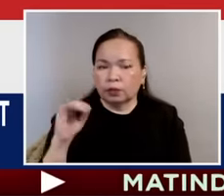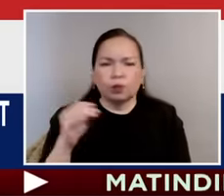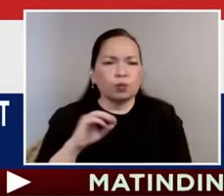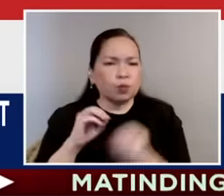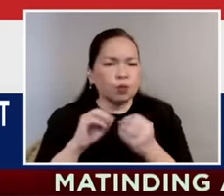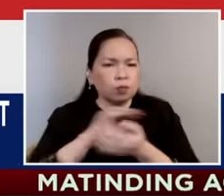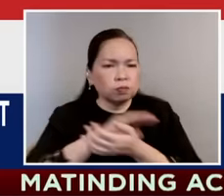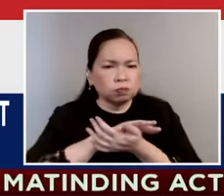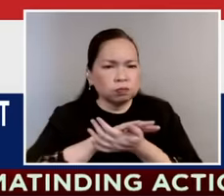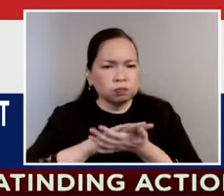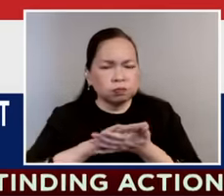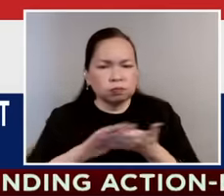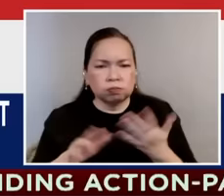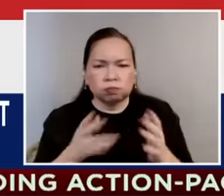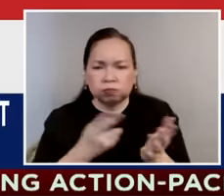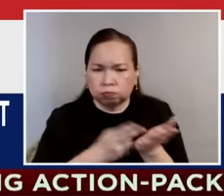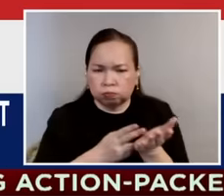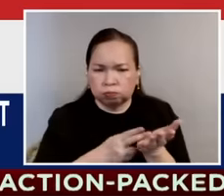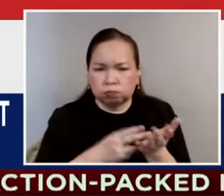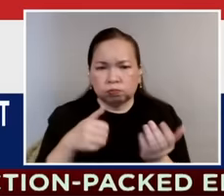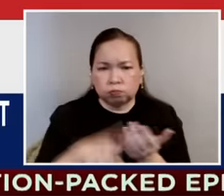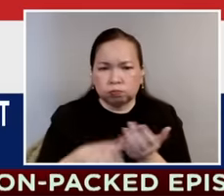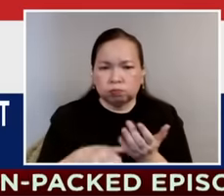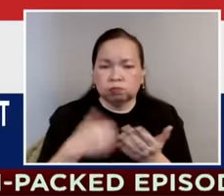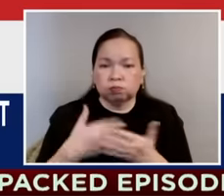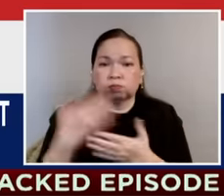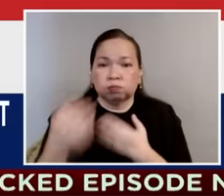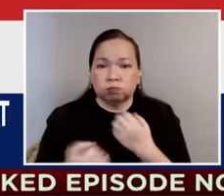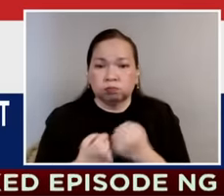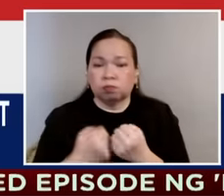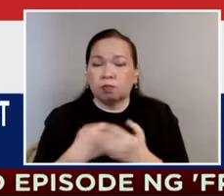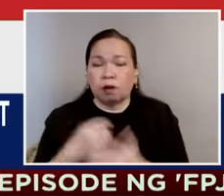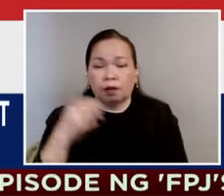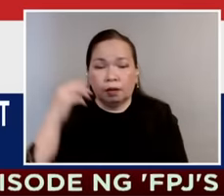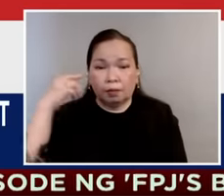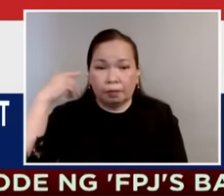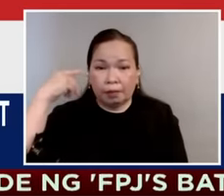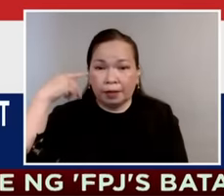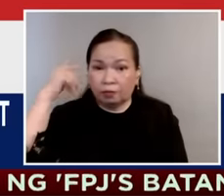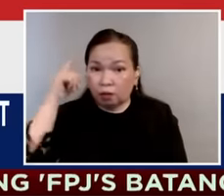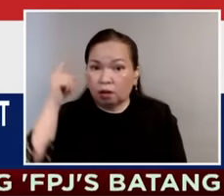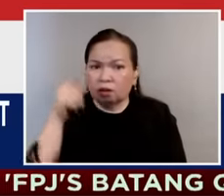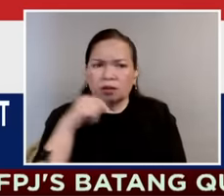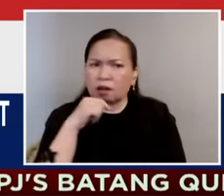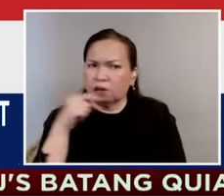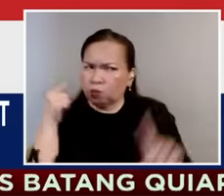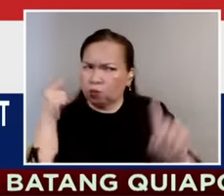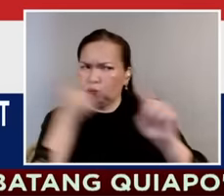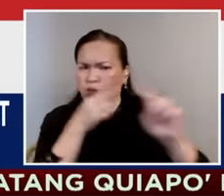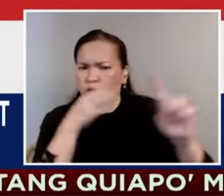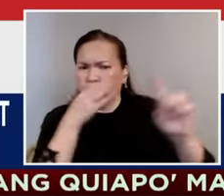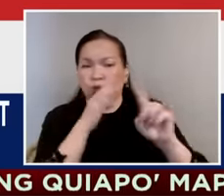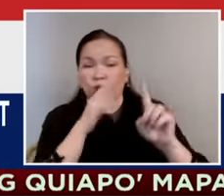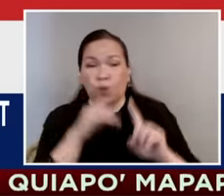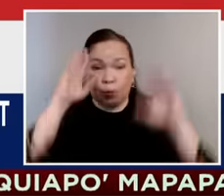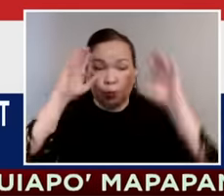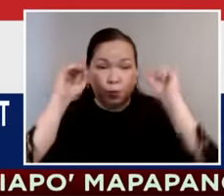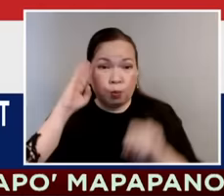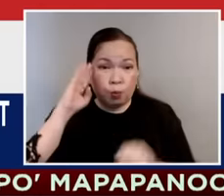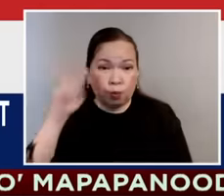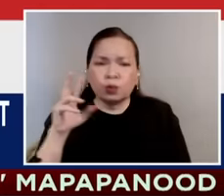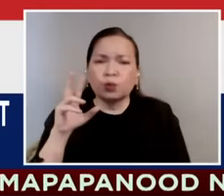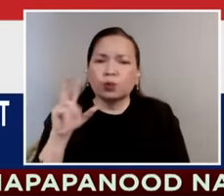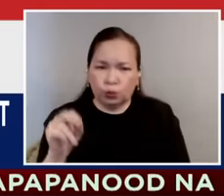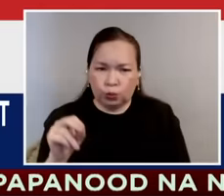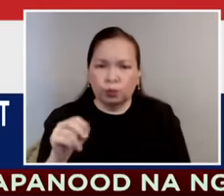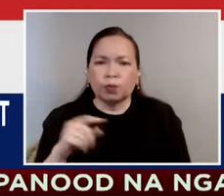taon. Nilinaw din ni Lacson na hindi direktang target ng anumang pagkilos kung mayroon man si Pangulong Marcos Jr. bagamat